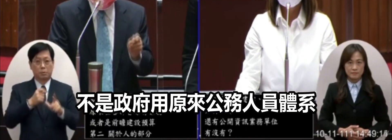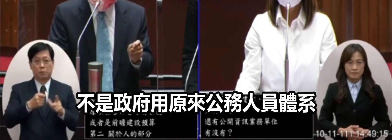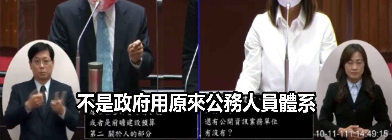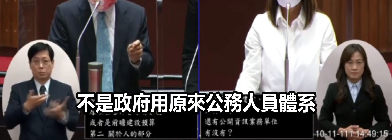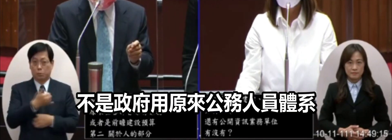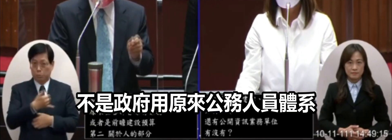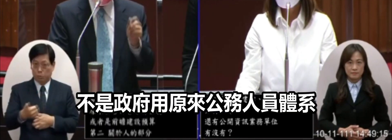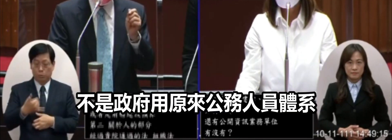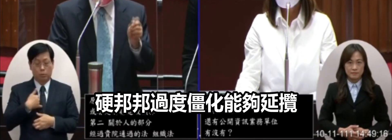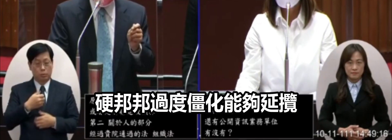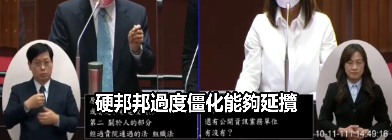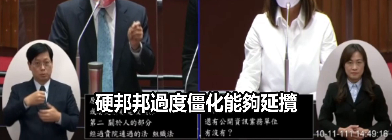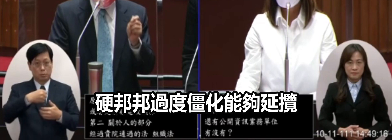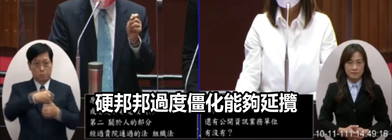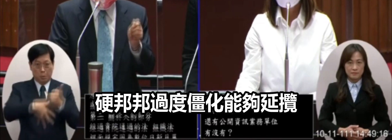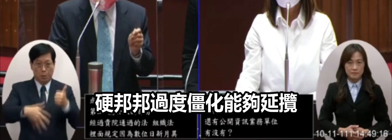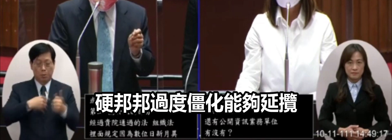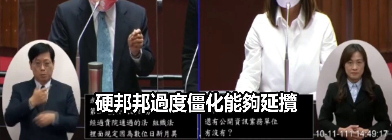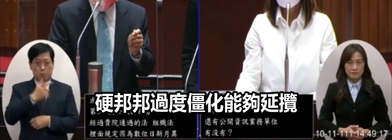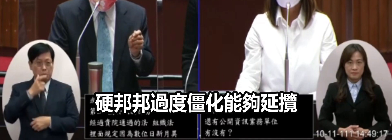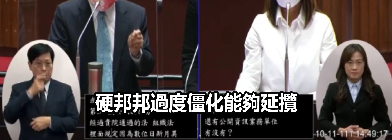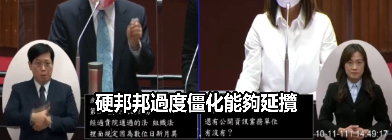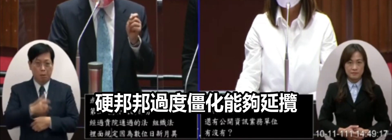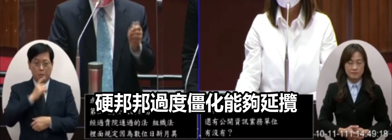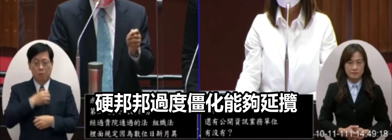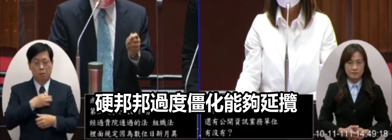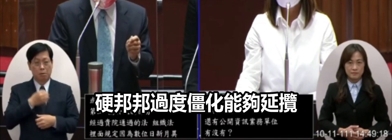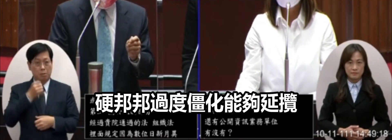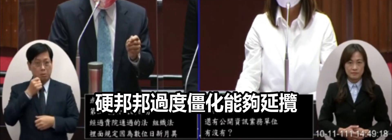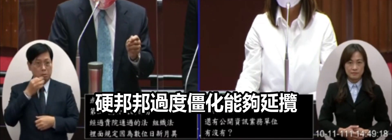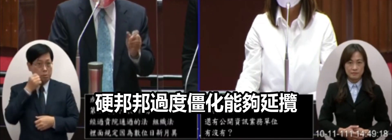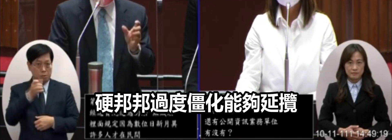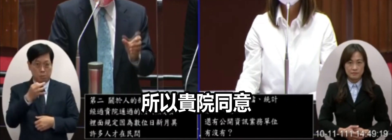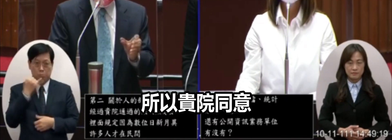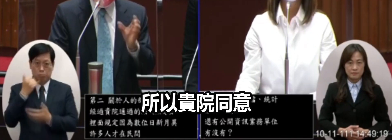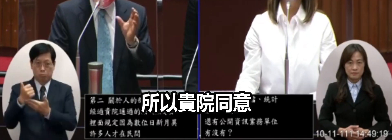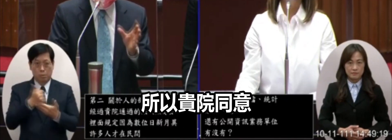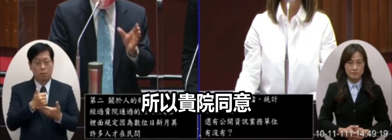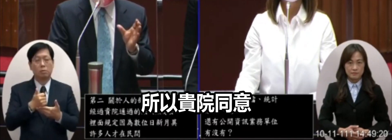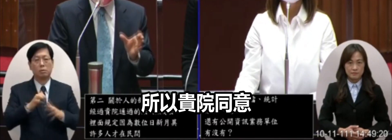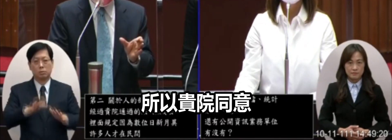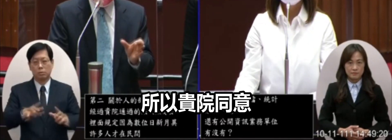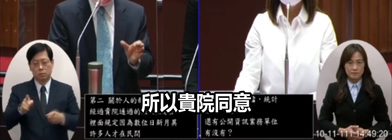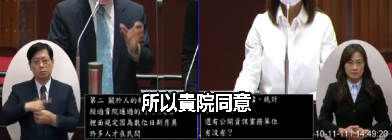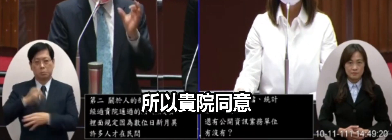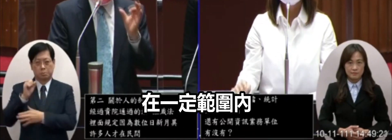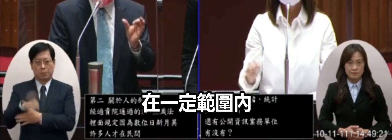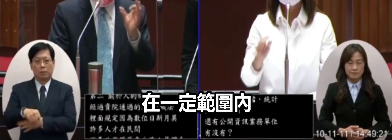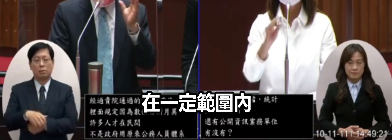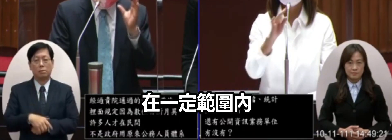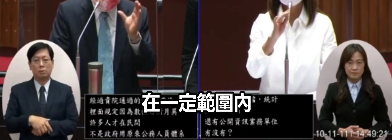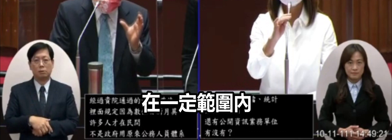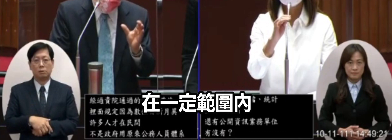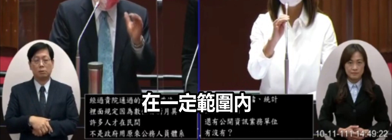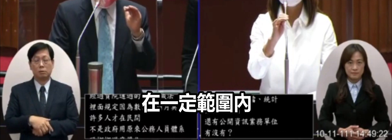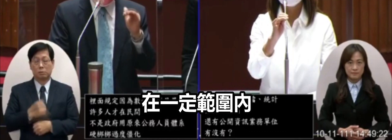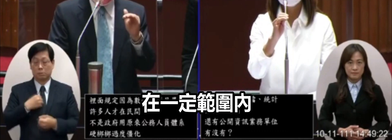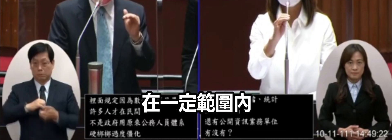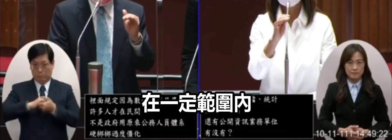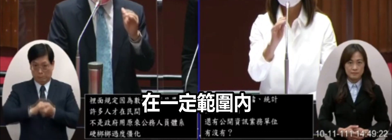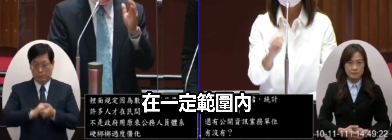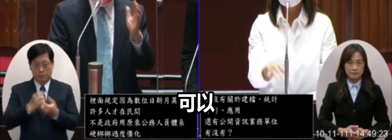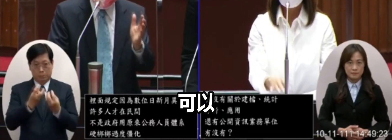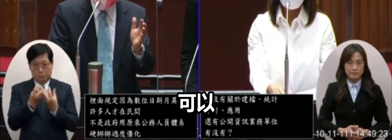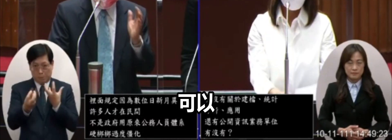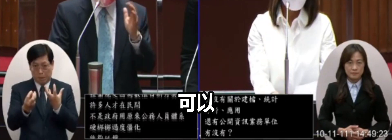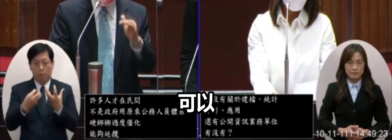人员体系硬邦邦过度僵化能够延揽，所以贵院同意在一定范围